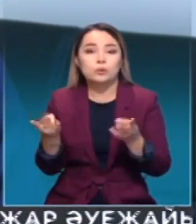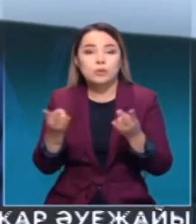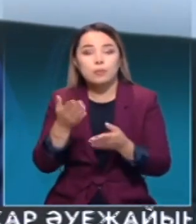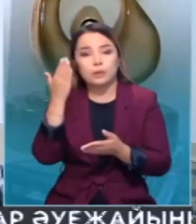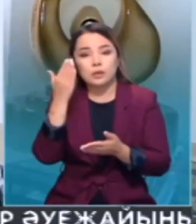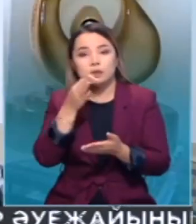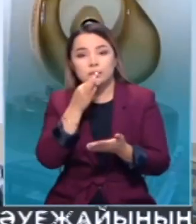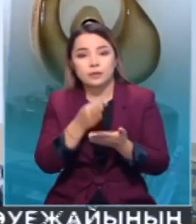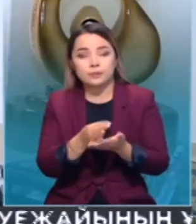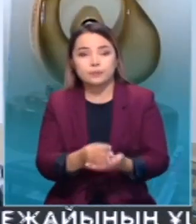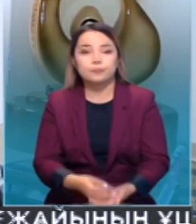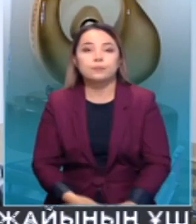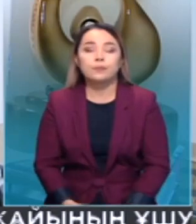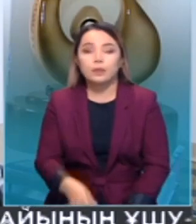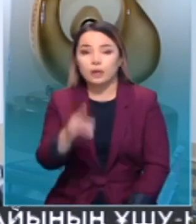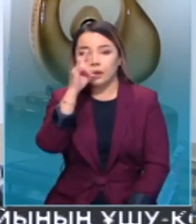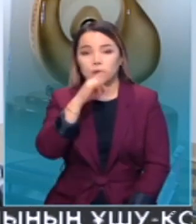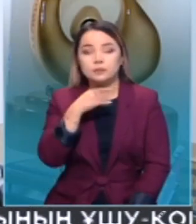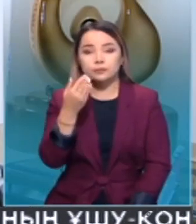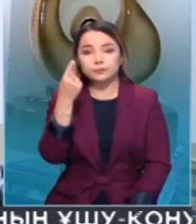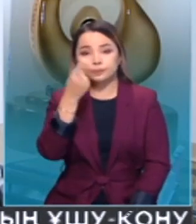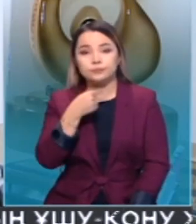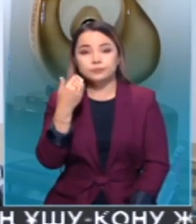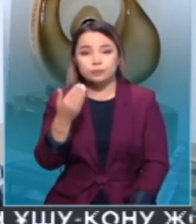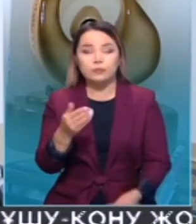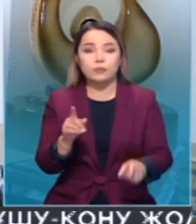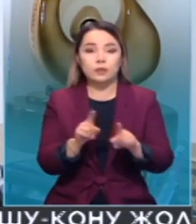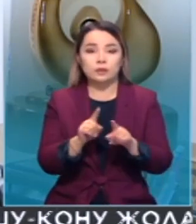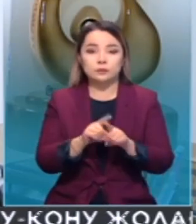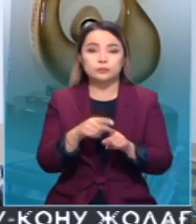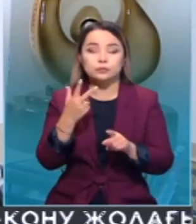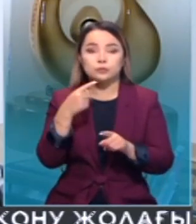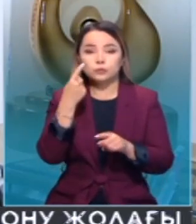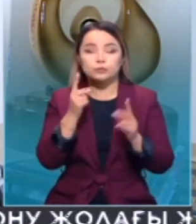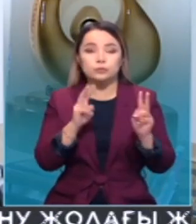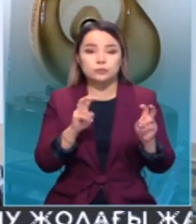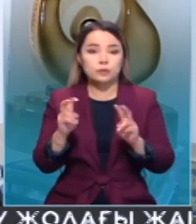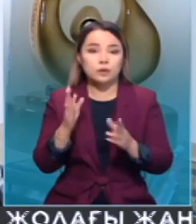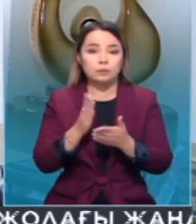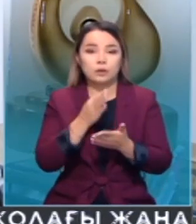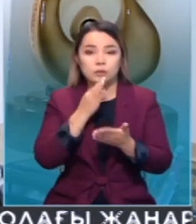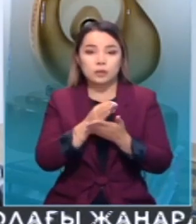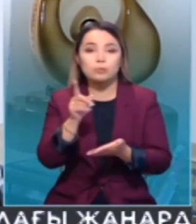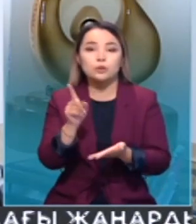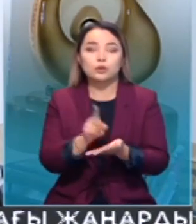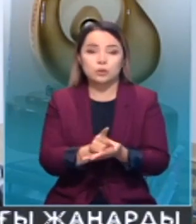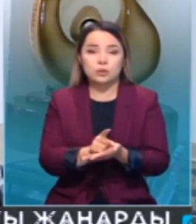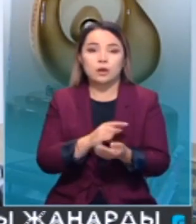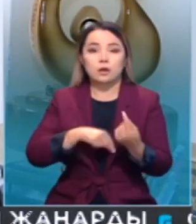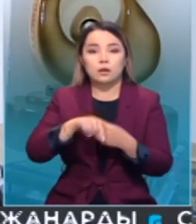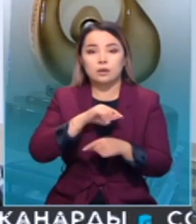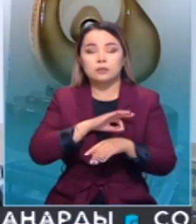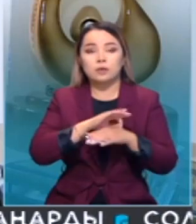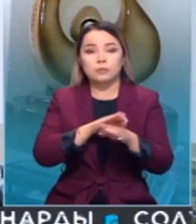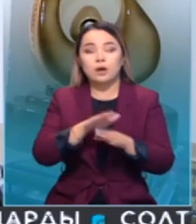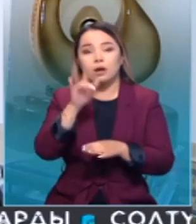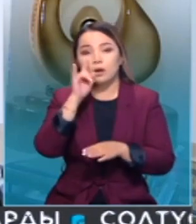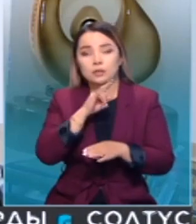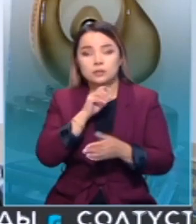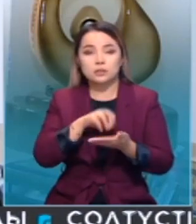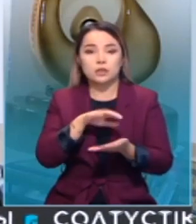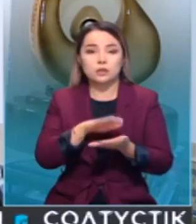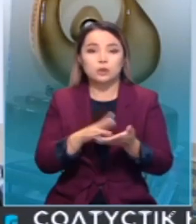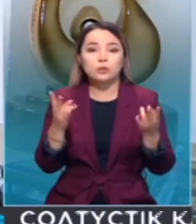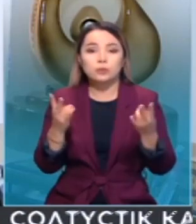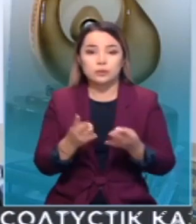пікірде. Қазақстан жағынан қатты қадалайтын үш түрлі дүние бар. Бірінші ол міндетті түрде кәсіпорын Қазақстанда тіркелу